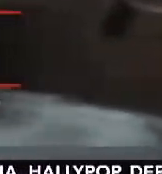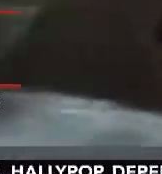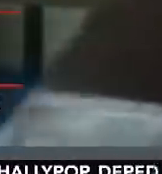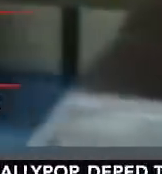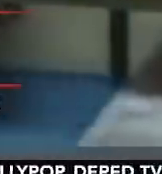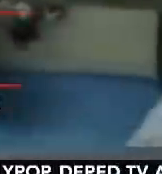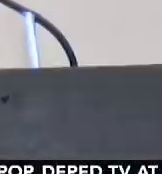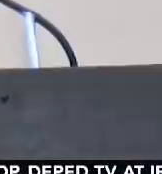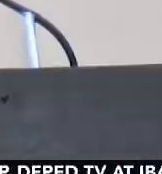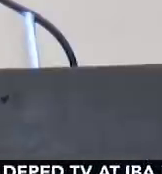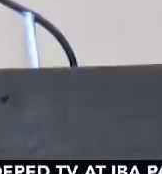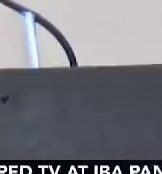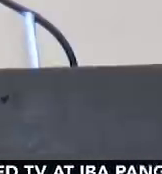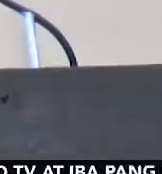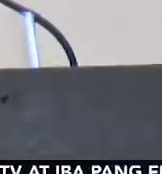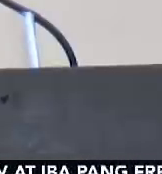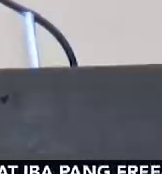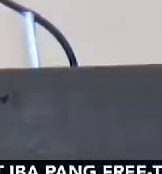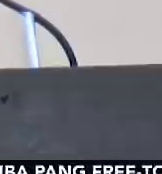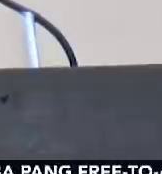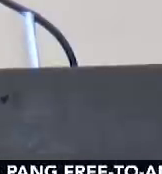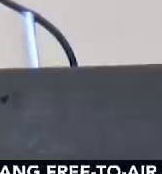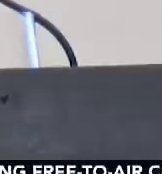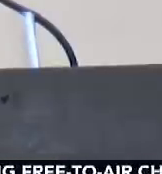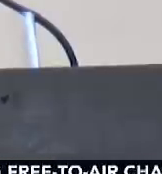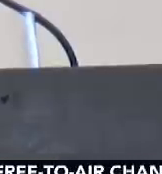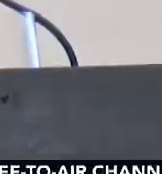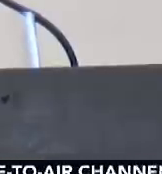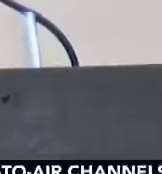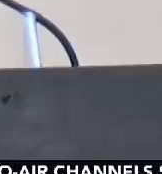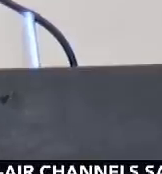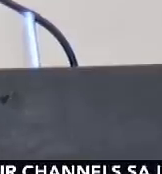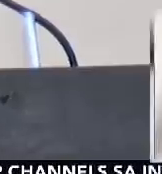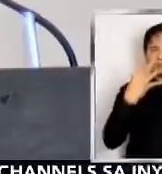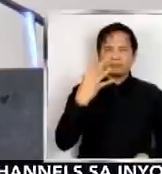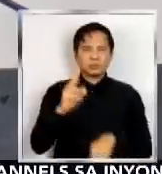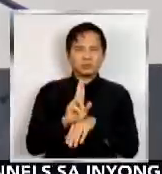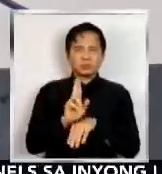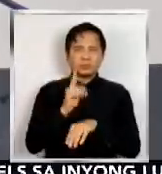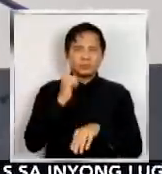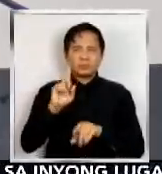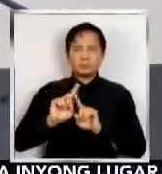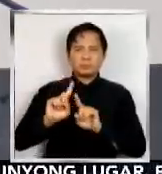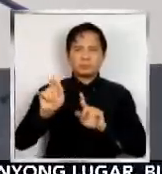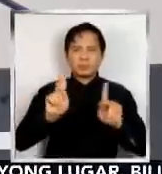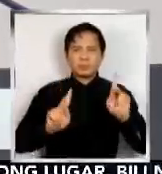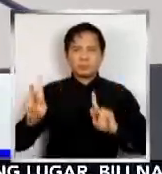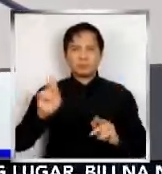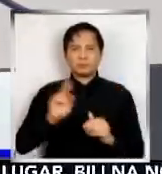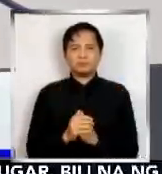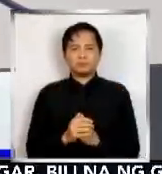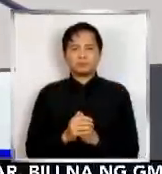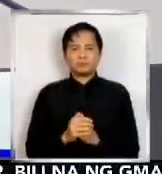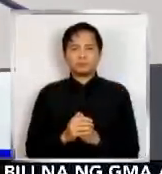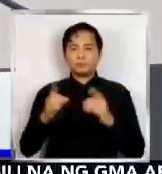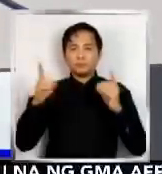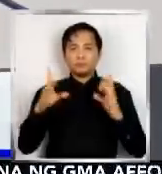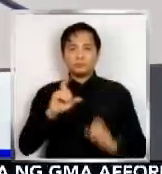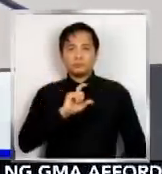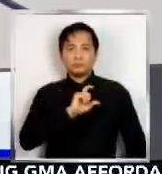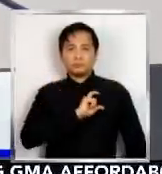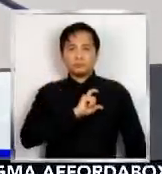tao. Kinumpirma ni Police Brigadier General Luisito Magnaye, Director ng PNP Health Service sa GMA News,